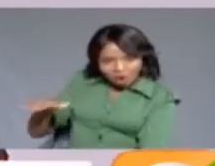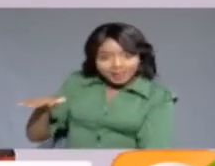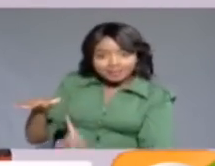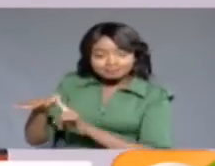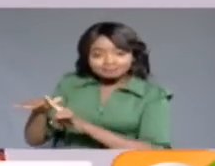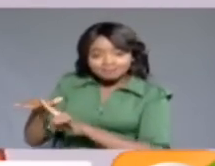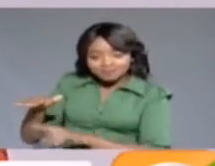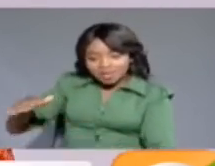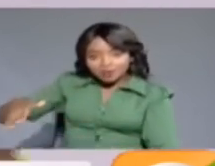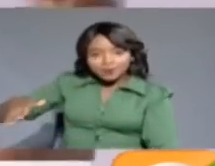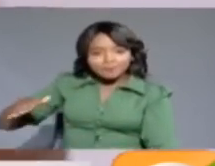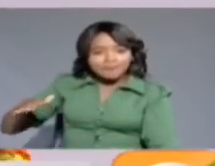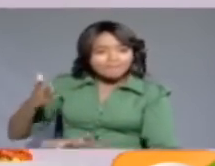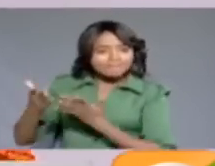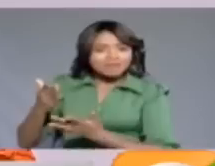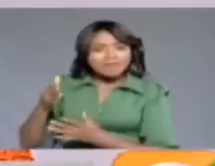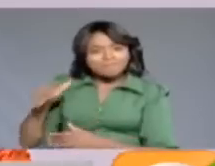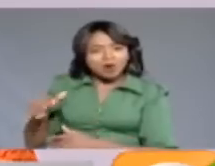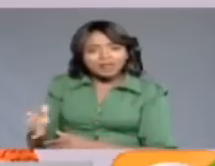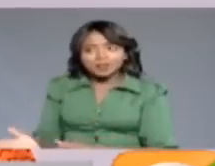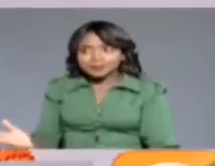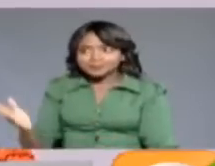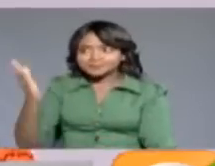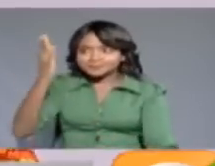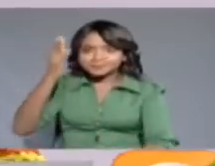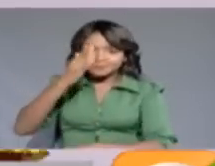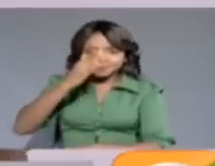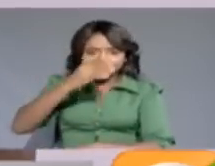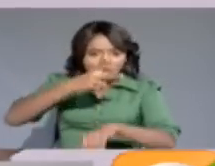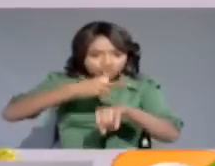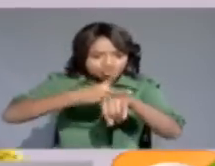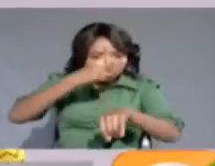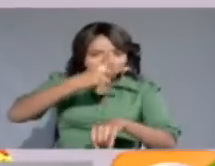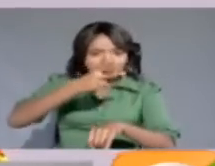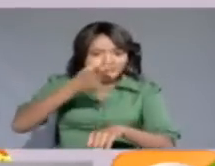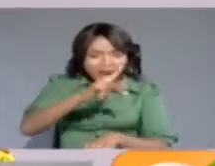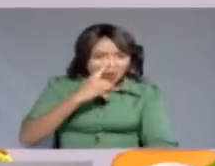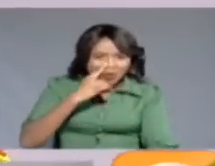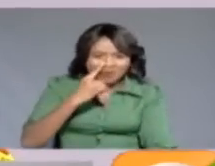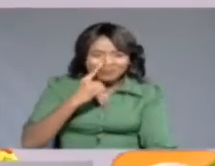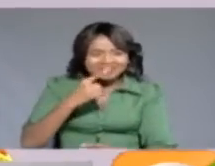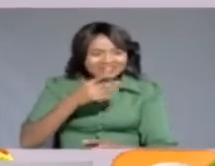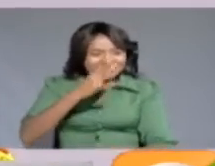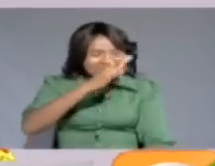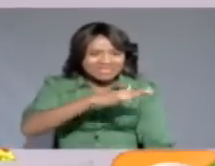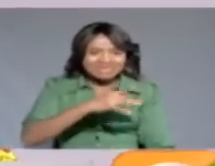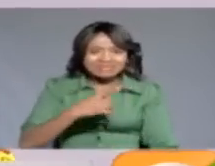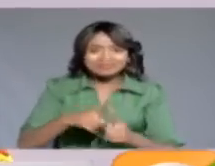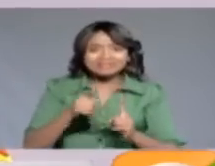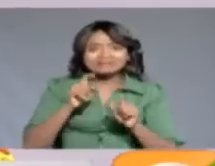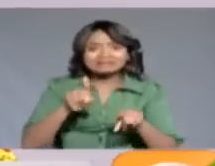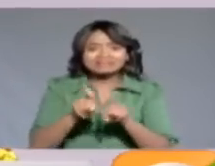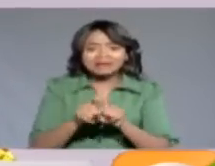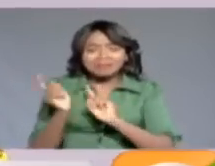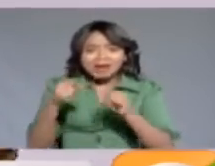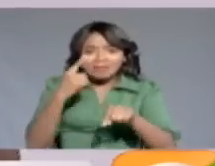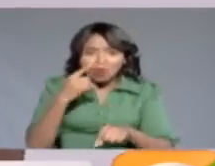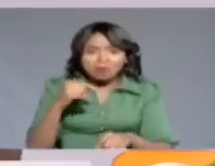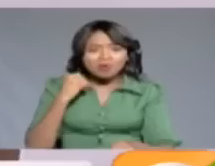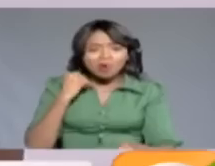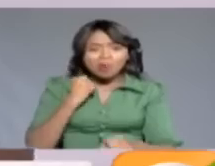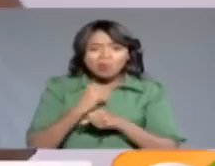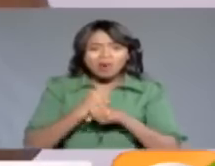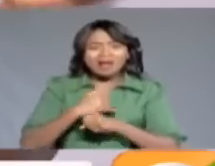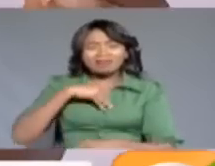8 mchana atakuwa nyumbani. Lakini ghafla unamuona saa 11 ndo amerudi. Yaani hata akirudi akiketi TV akitizama hayupo.